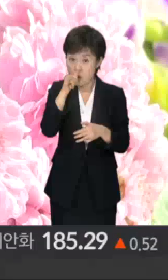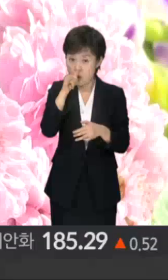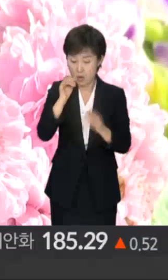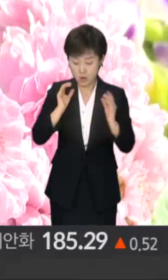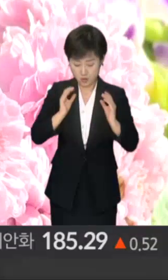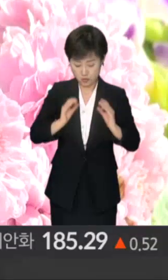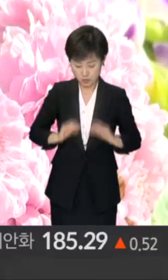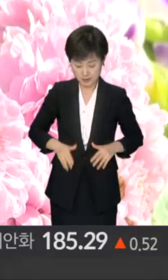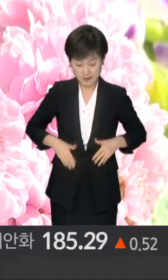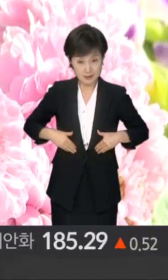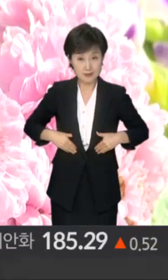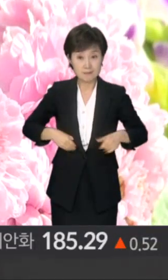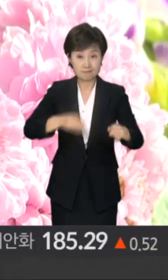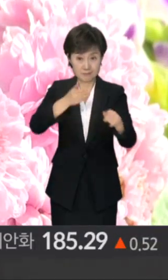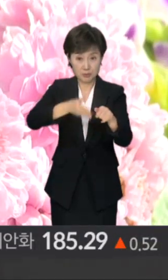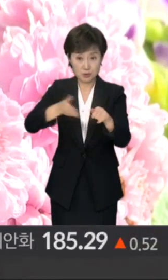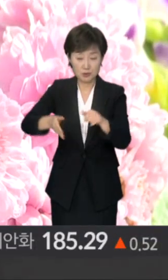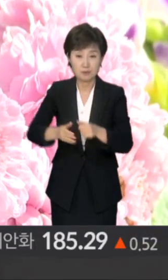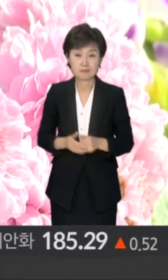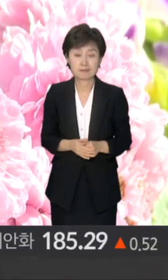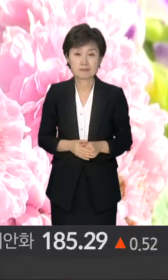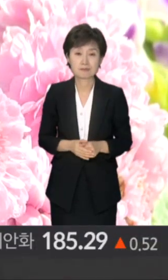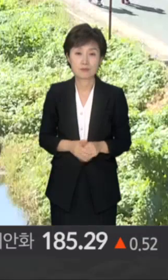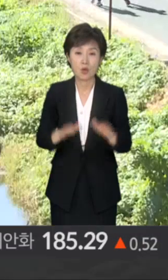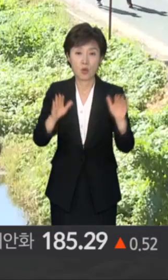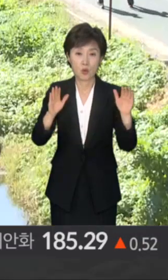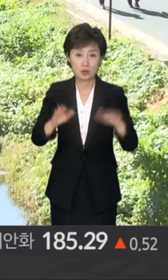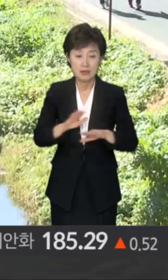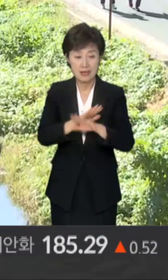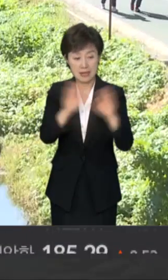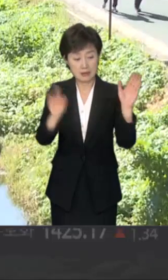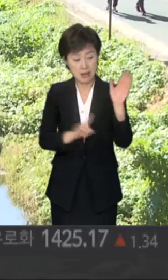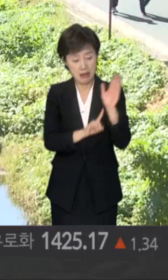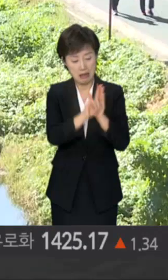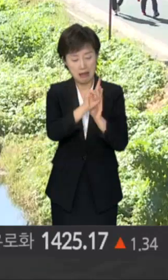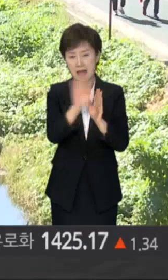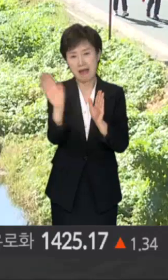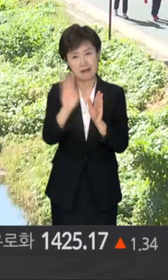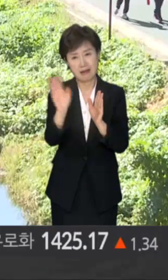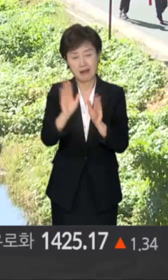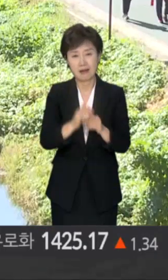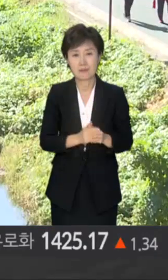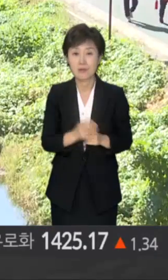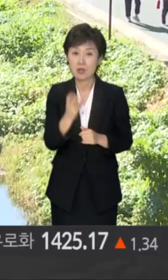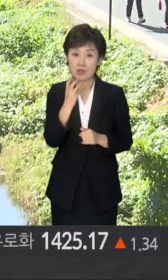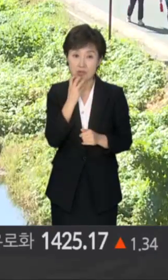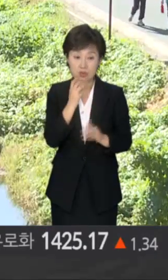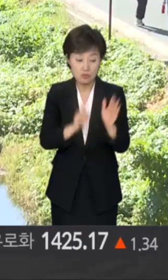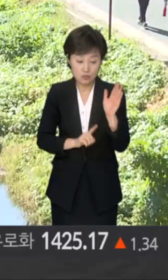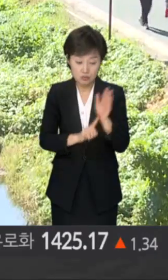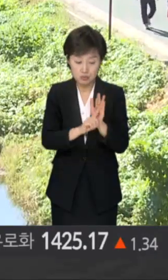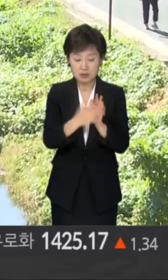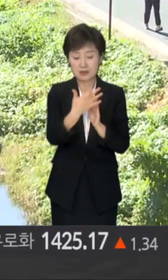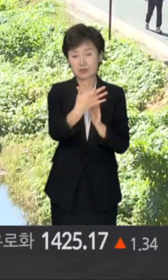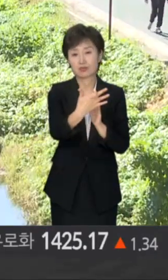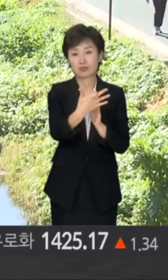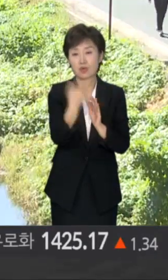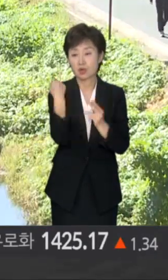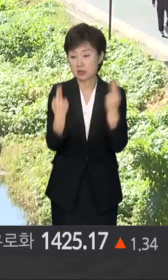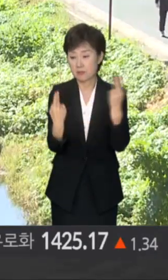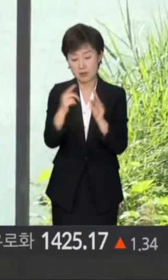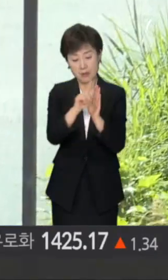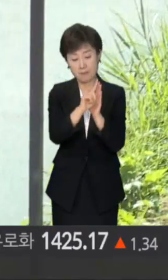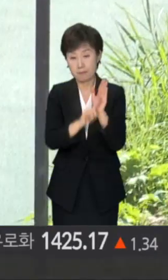옷차림을 보다 포근하게 해주시는 게 좋겠습니다. 오늘은 낮에도 기온이 크게 오르지 못합니다. 서울의 한낮 기온 19도로